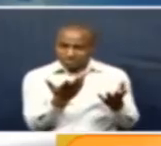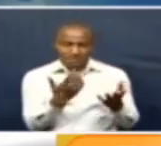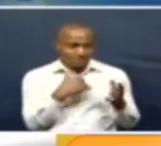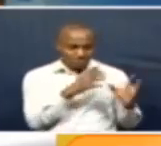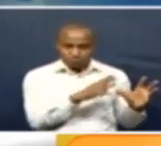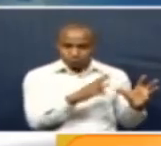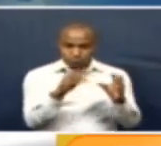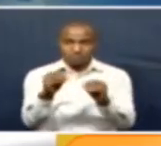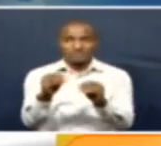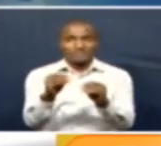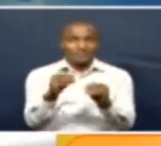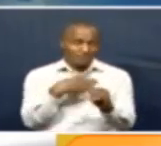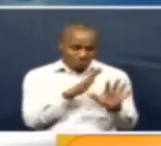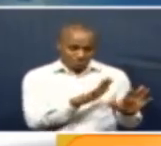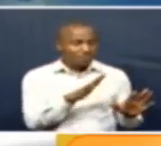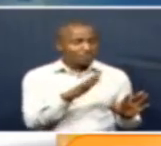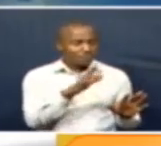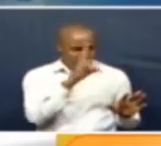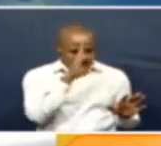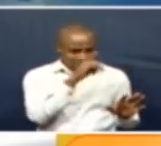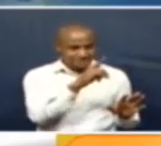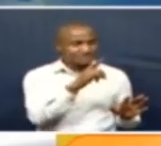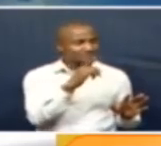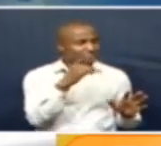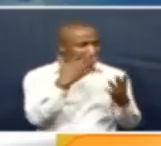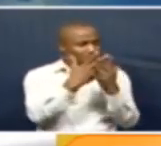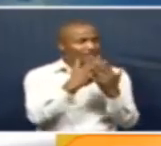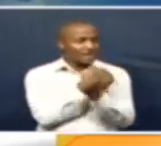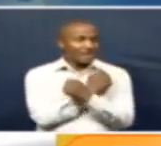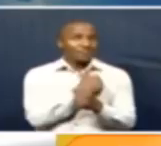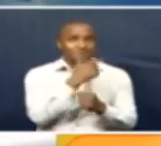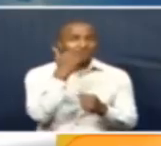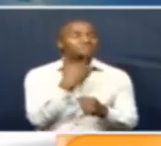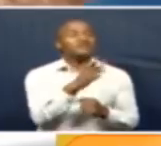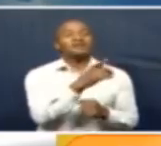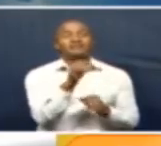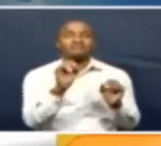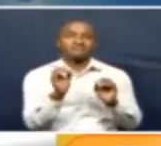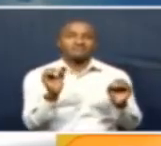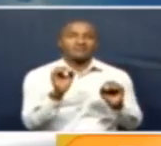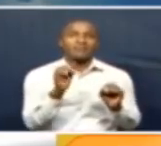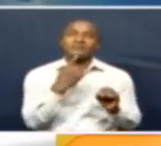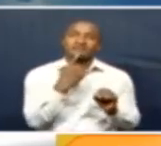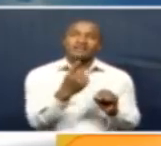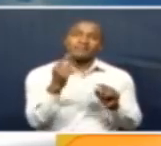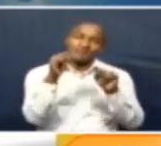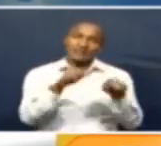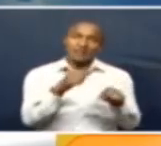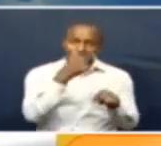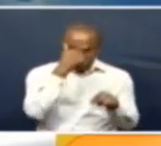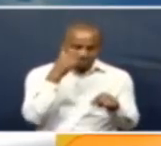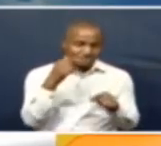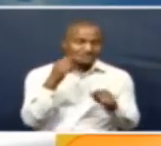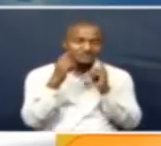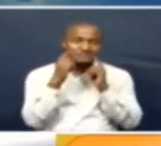Na ninawaambia hata askari wa jela wananipenda sana kwa sababu hakuna mtu nilidharau. Nilikuwa nilikuwa nawaambia mimi niko hapa kwa sababu ya dhambi